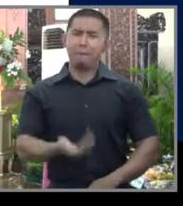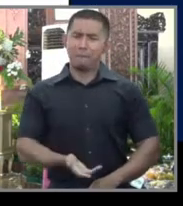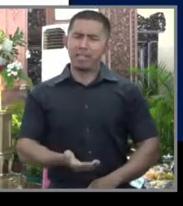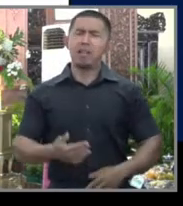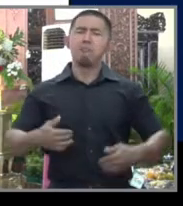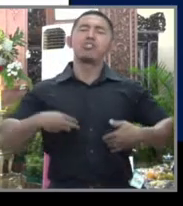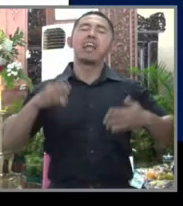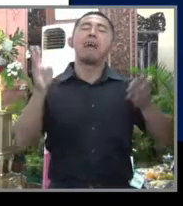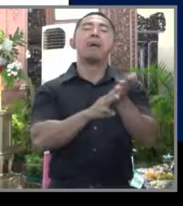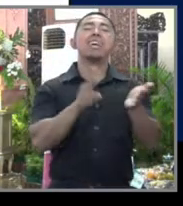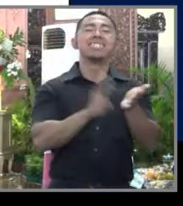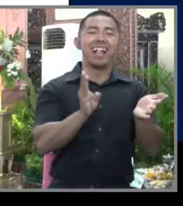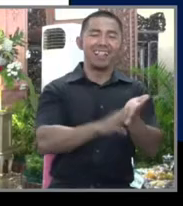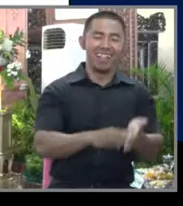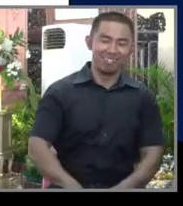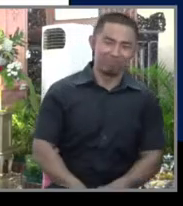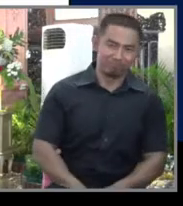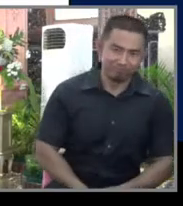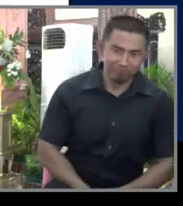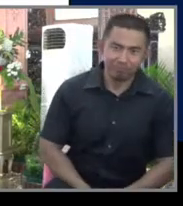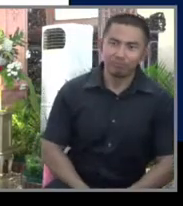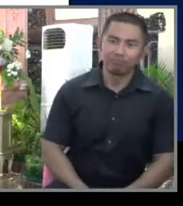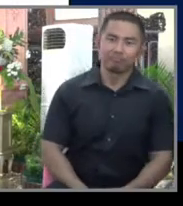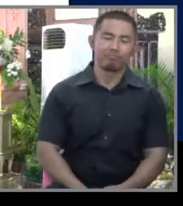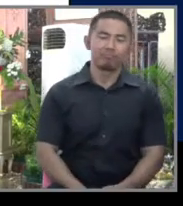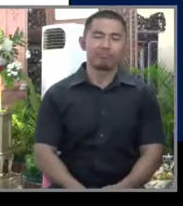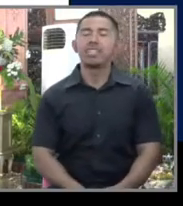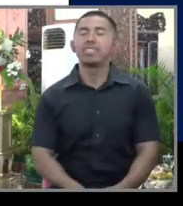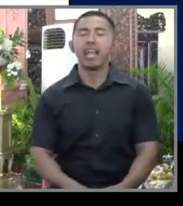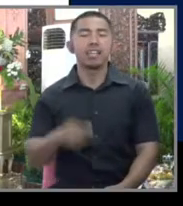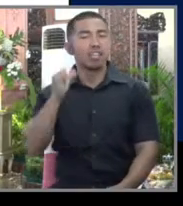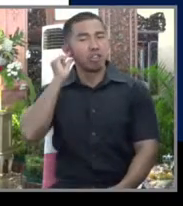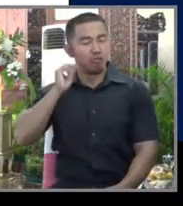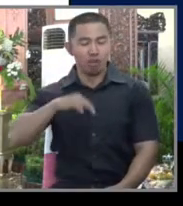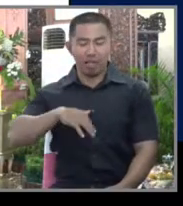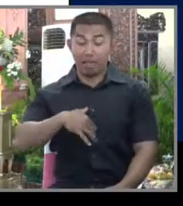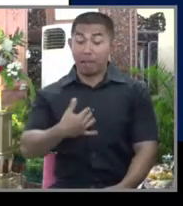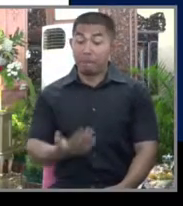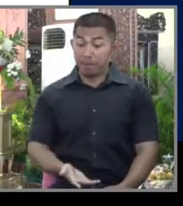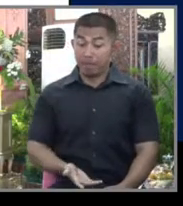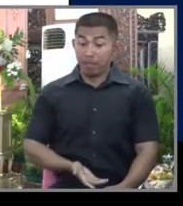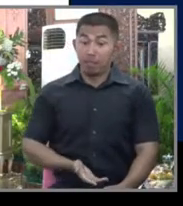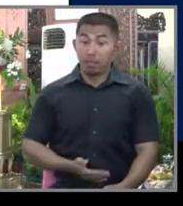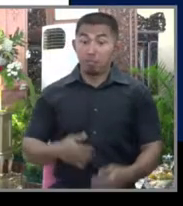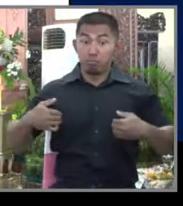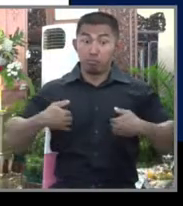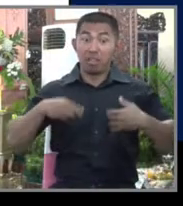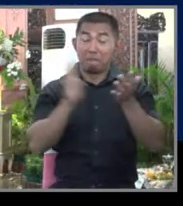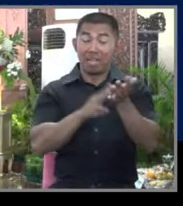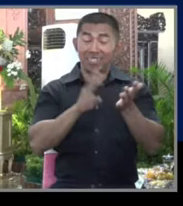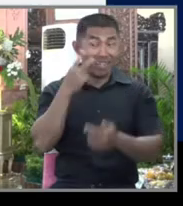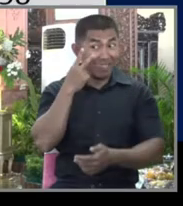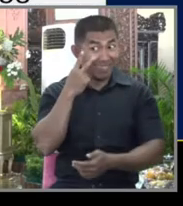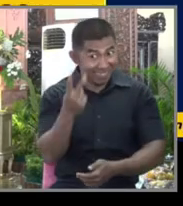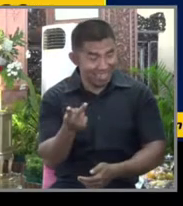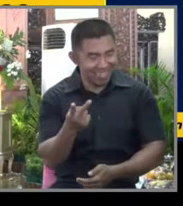bukan cara hamil yang bermasalah ya Jadi yang sudah hamil mungkin ada kelainan-kelainan aja